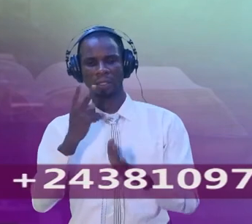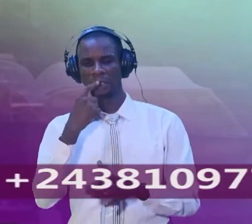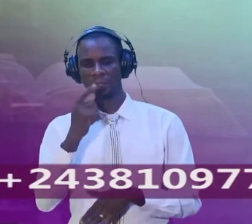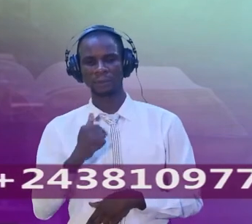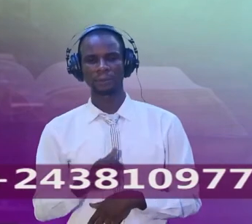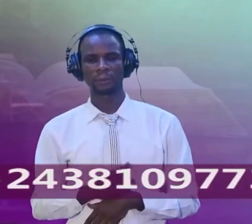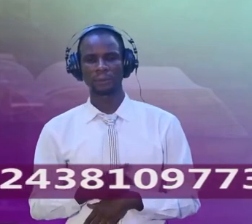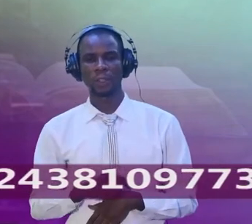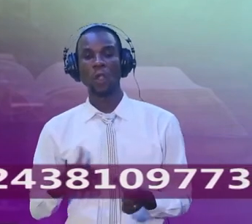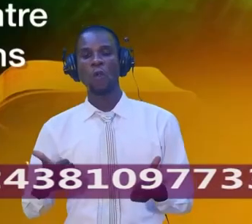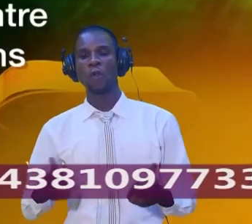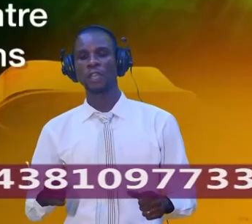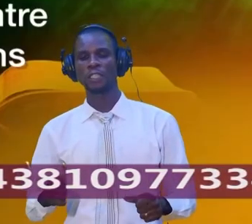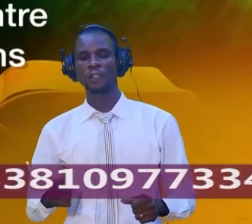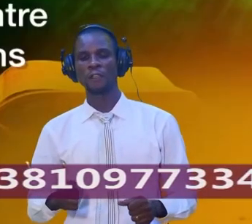Wa Efeso